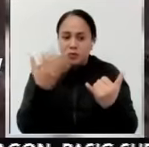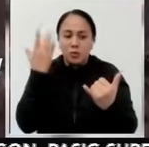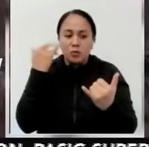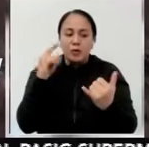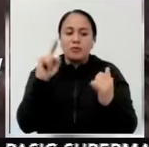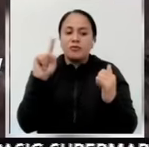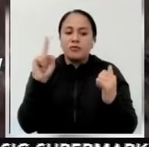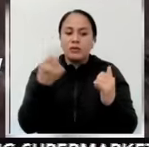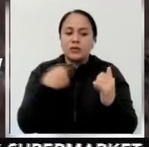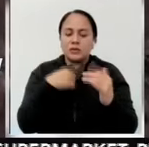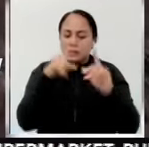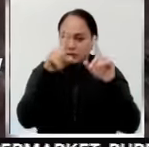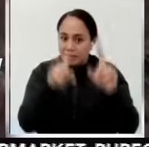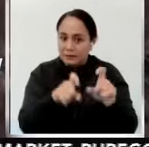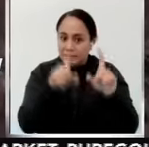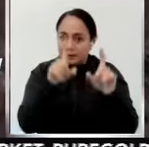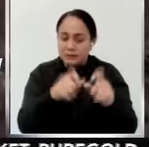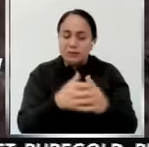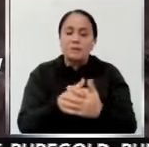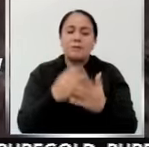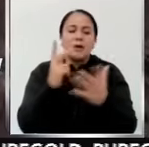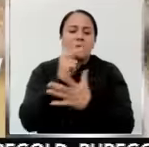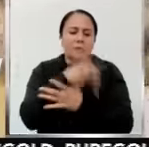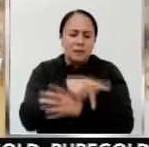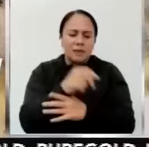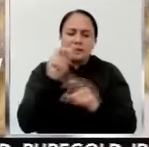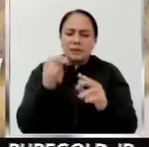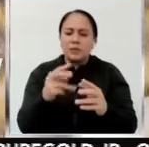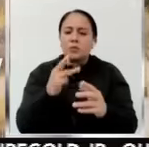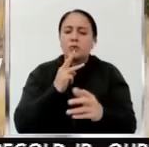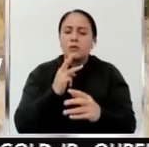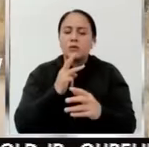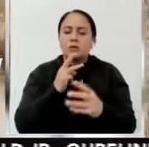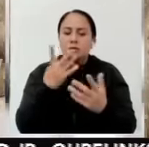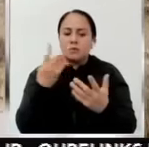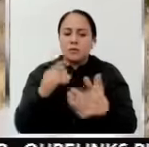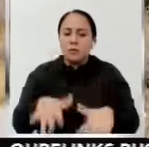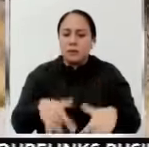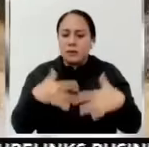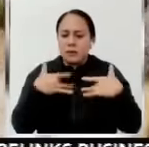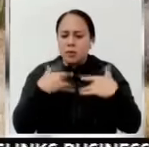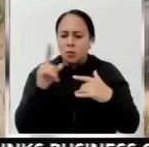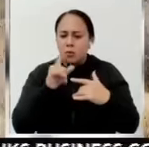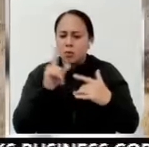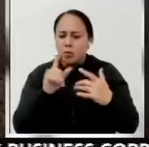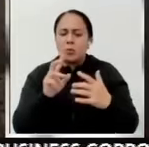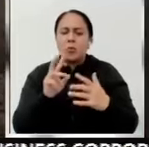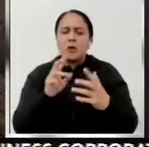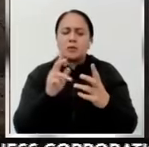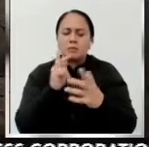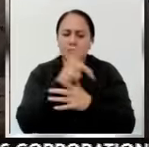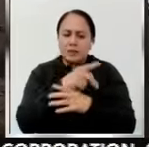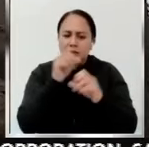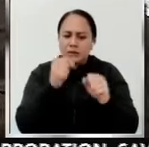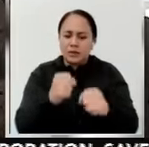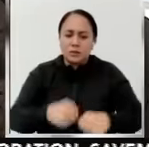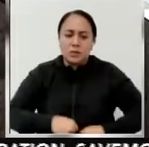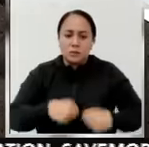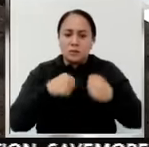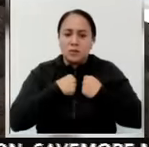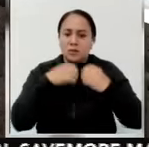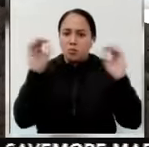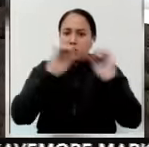tests. Ang mga halaman, kailangan ng tubig para mabuhay. Pero anong klaseng halaman ang kaya daw mag-survive kahit hindi mo raw diligan?